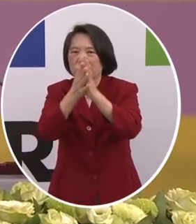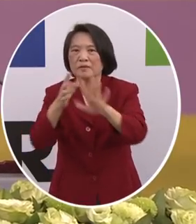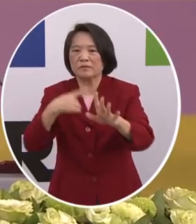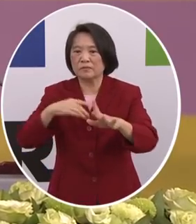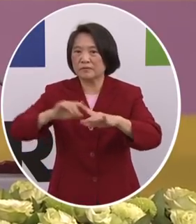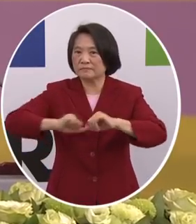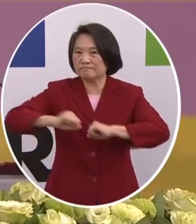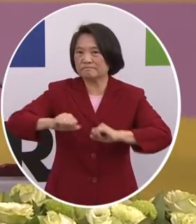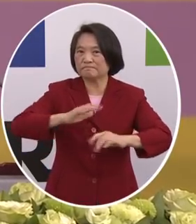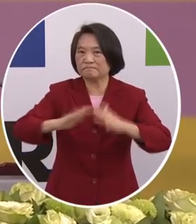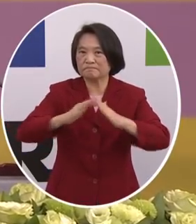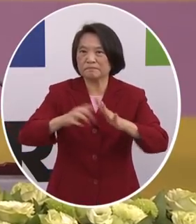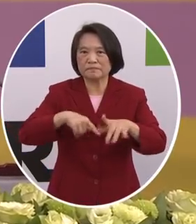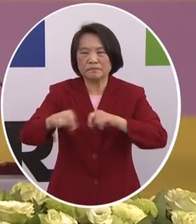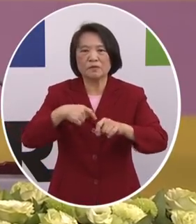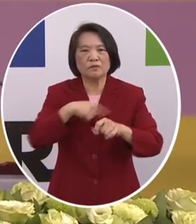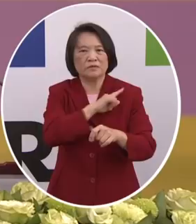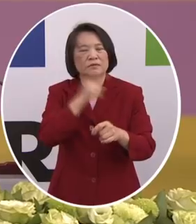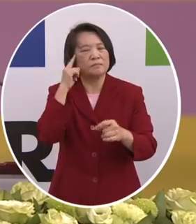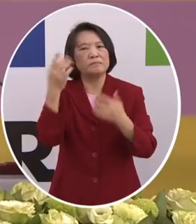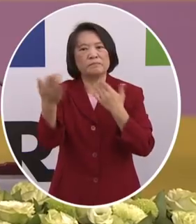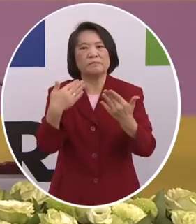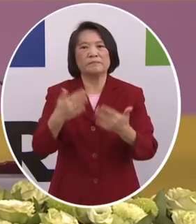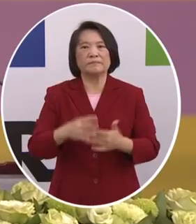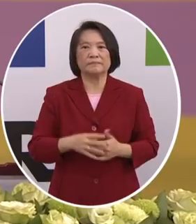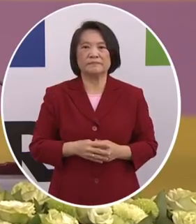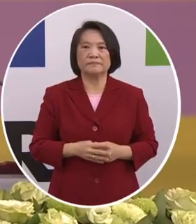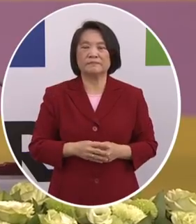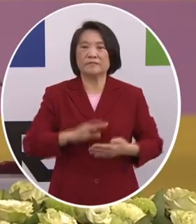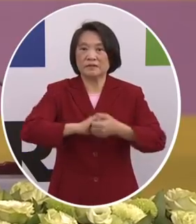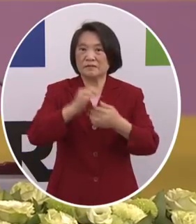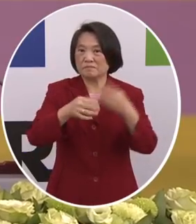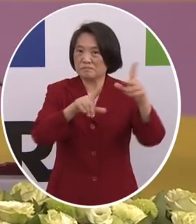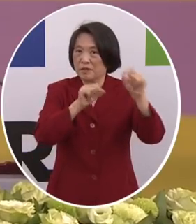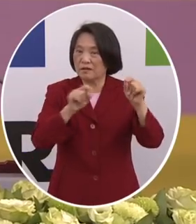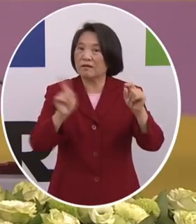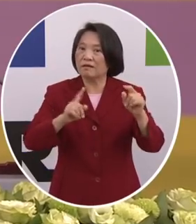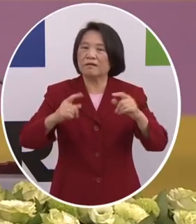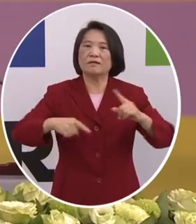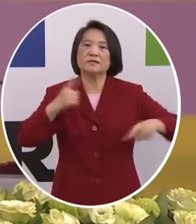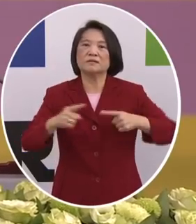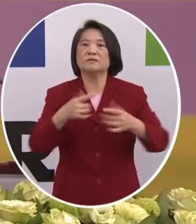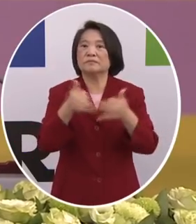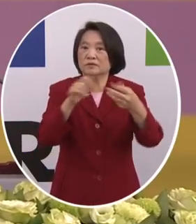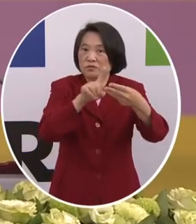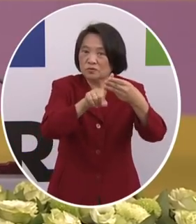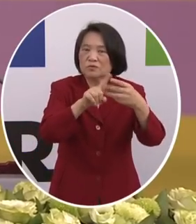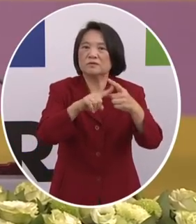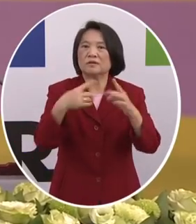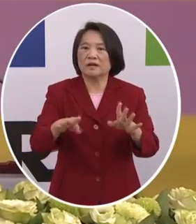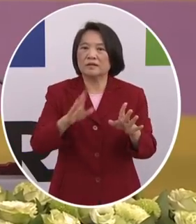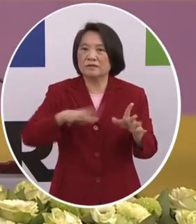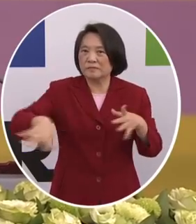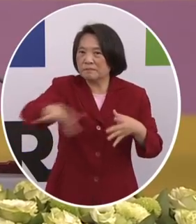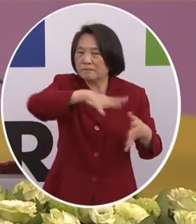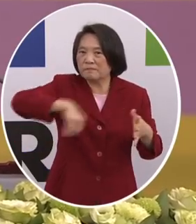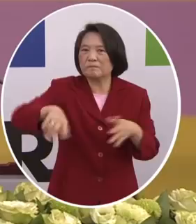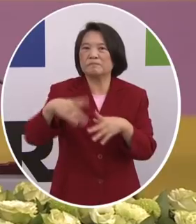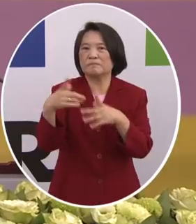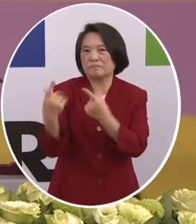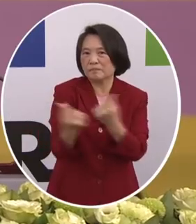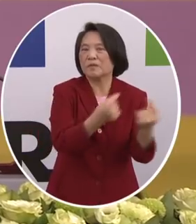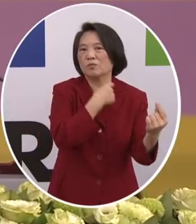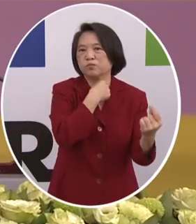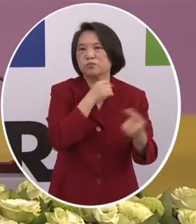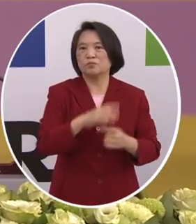略选择相当清楚，就是要坚守自由民主以及市场经济。这两